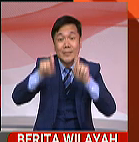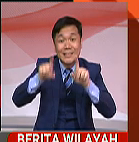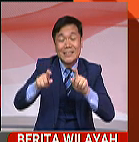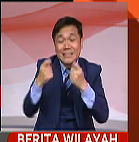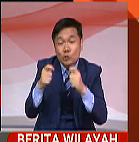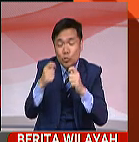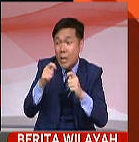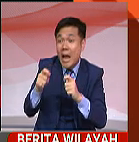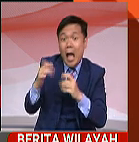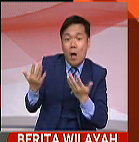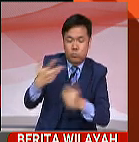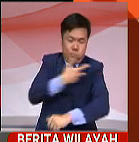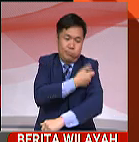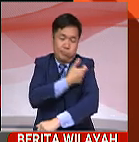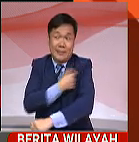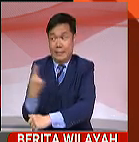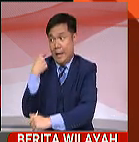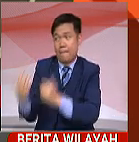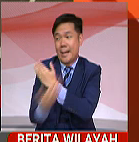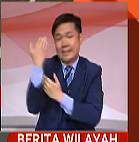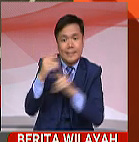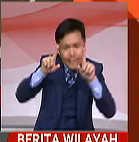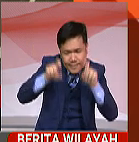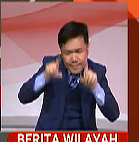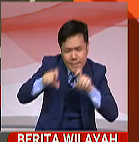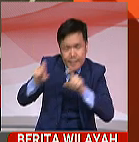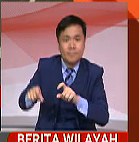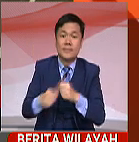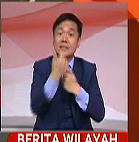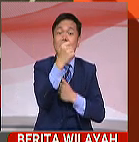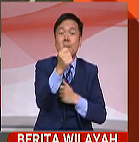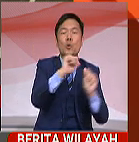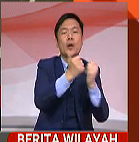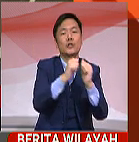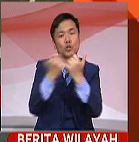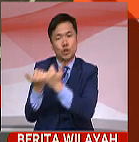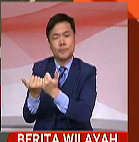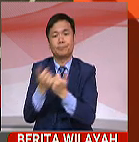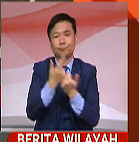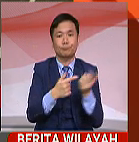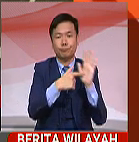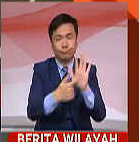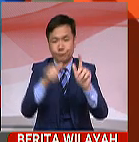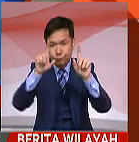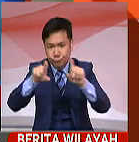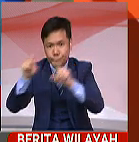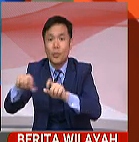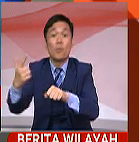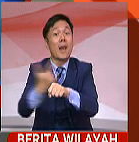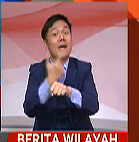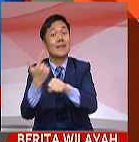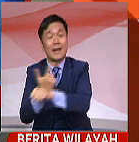Masyarakat Serian pagi tadi. Simulasi tersebut melibatkan 10 agensi dan jabatan terlibat untuk sebahagian daripada latihan